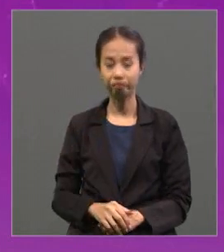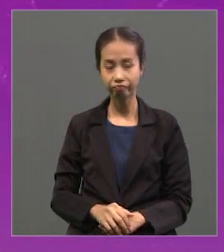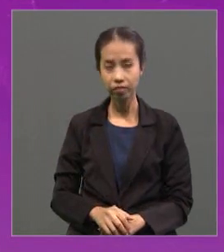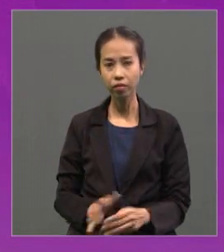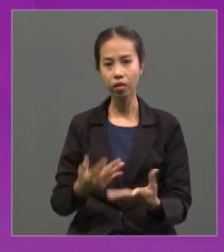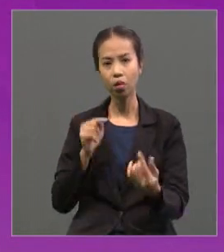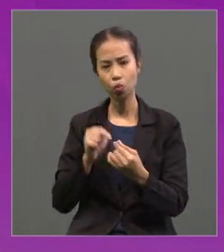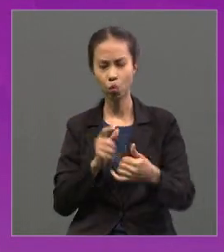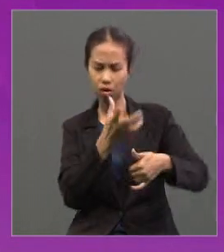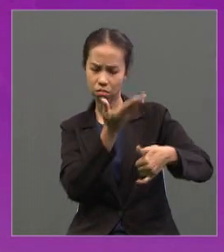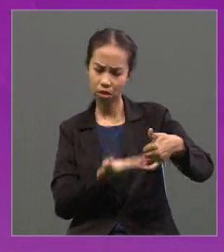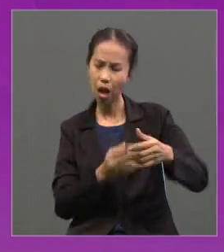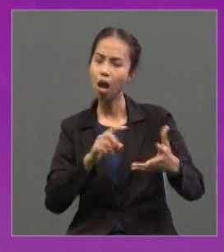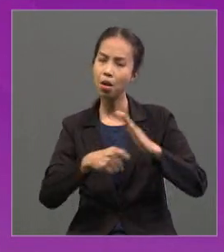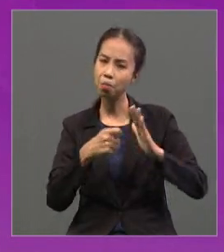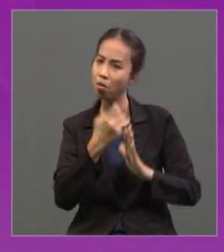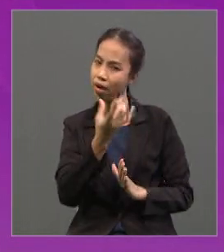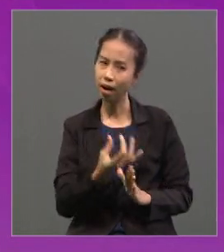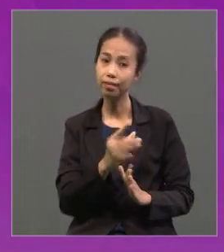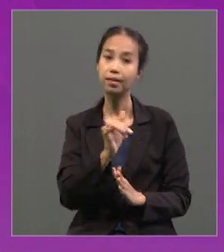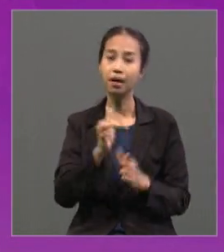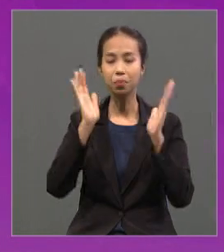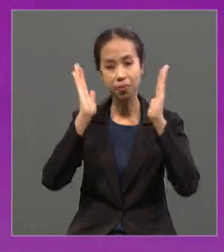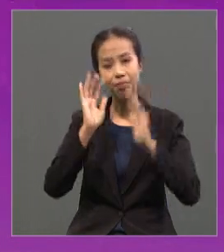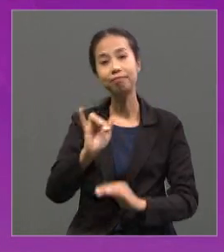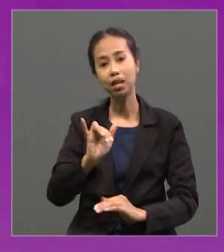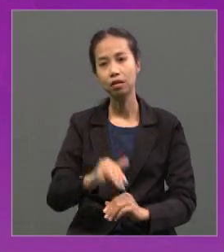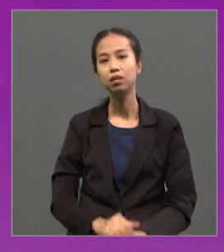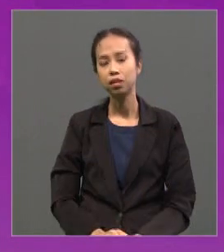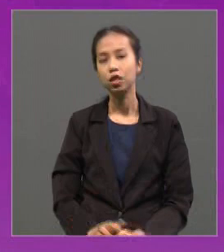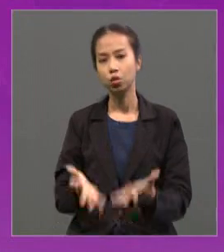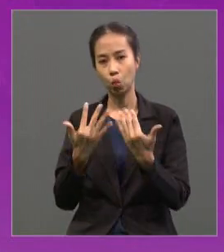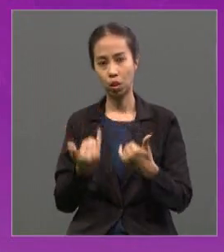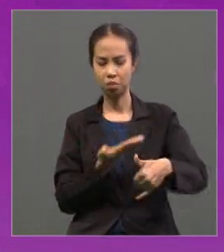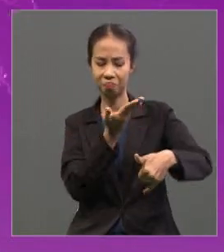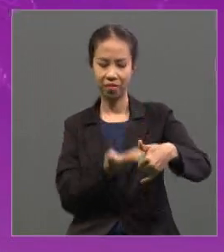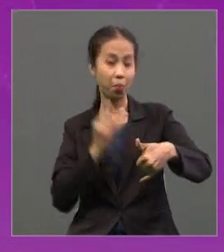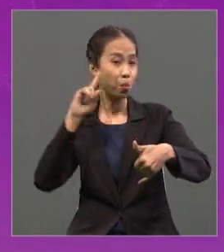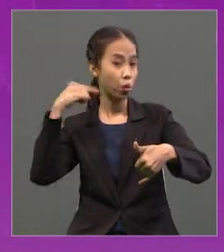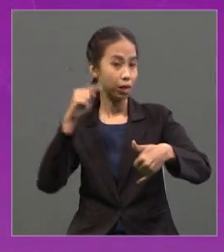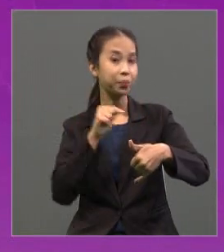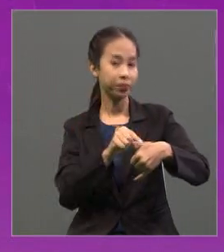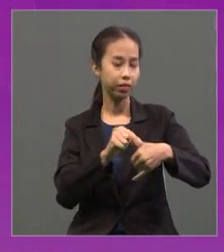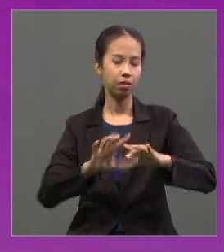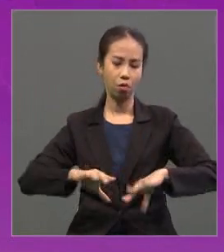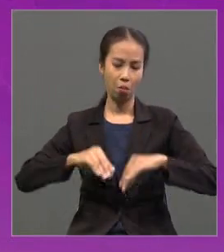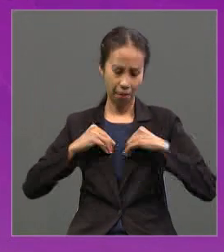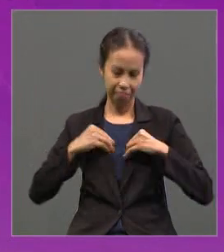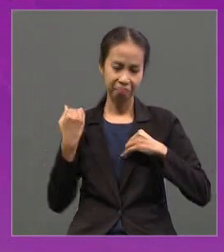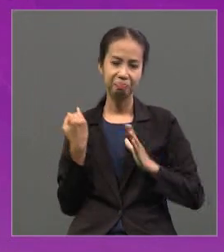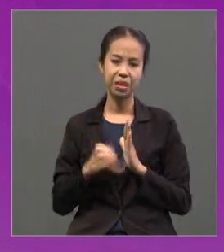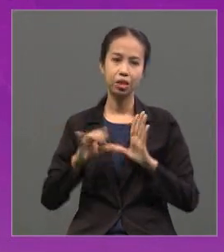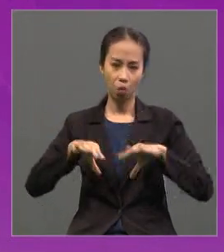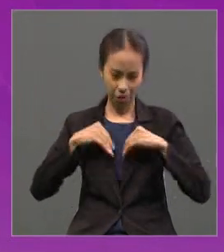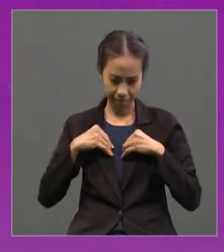ความชัดเจนสำหรับคดีที่เกิดขึ้นนะคะ ครับซึ่งล่าสุดเนี่ยแม่ของน้องวัย8เดือนก็ยอมรับสารภาพแล้วนะ